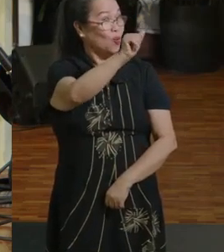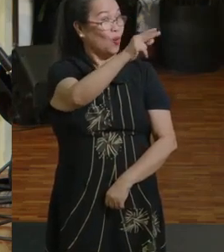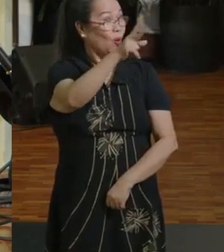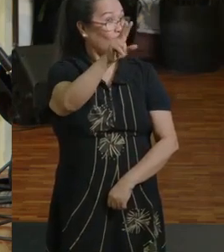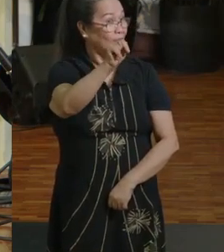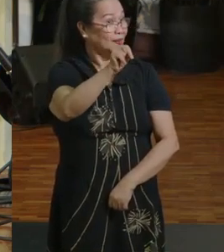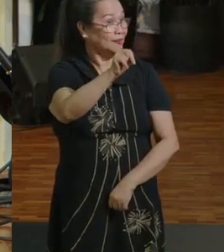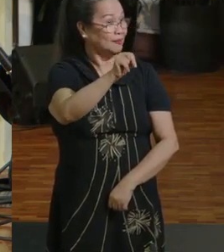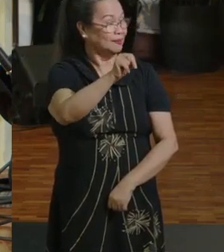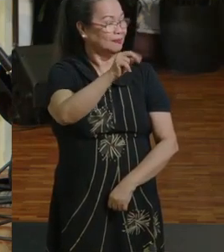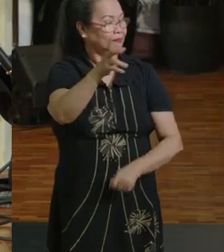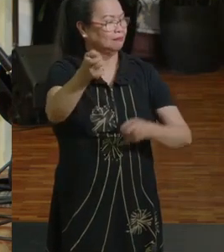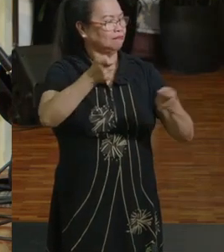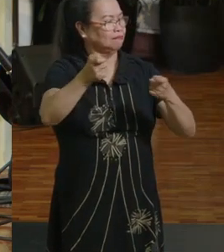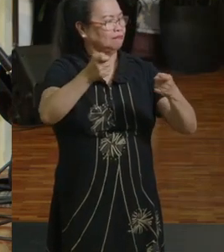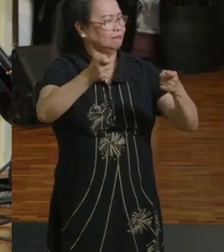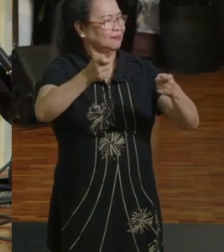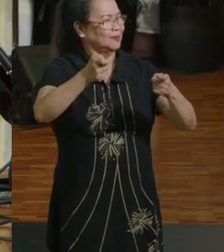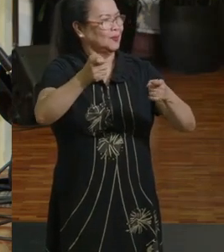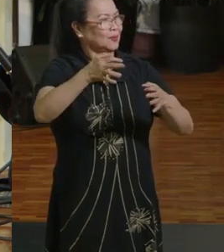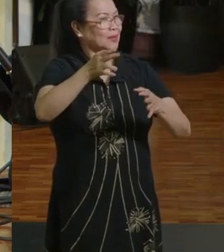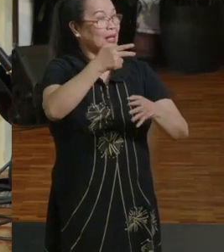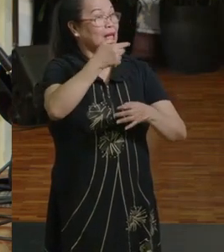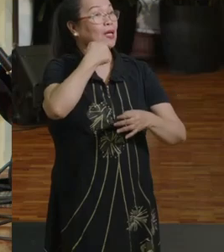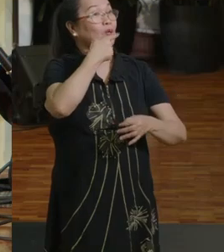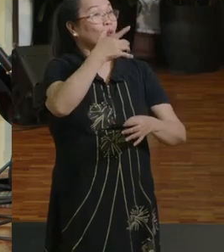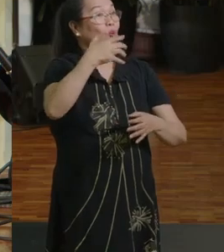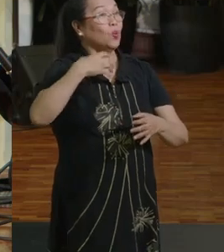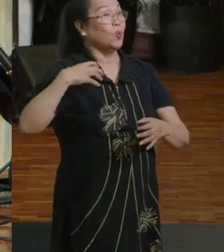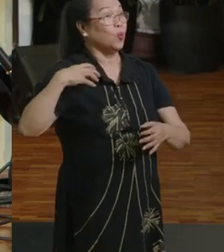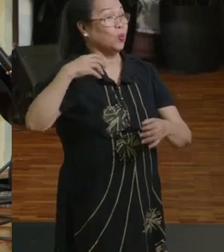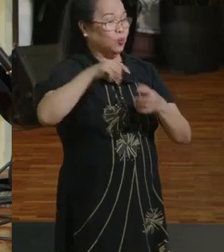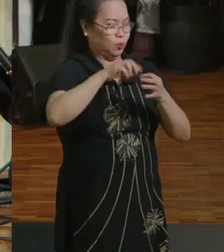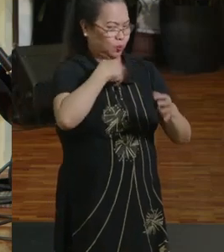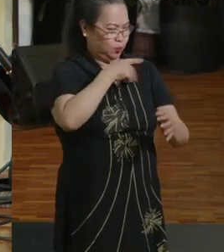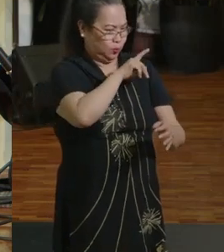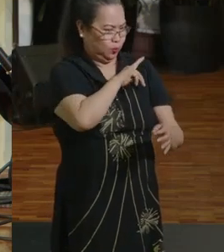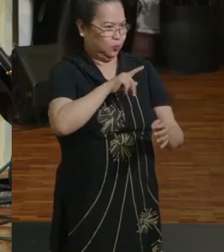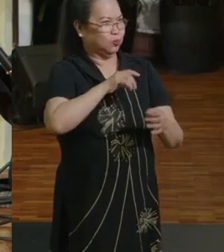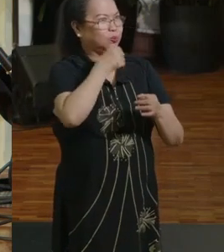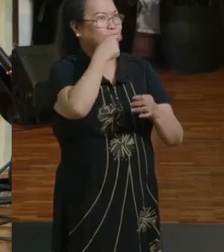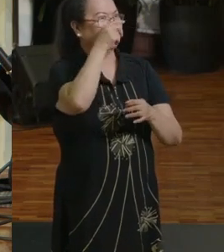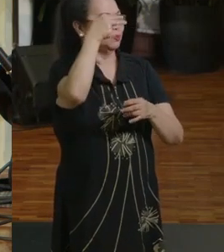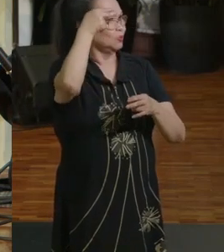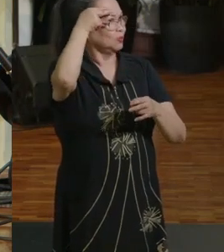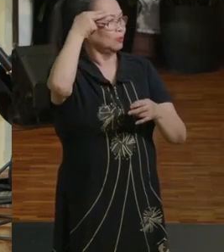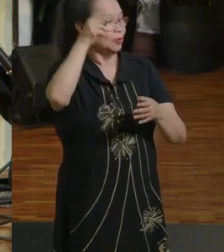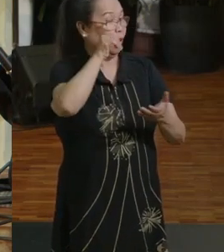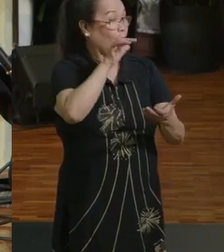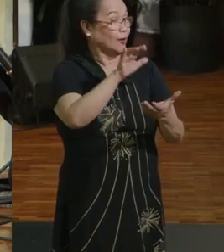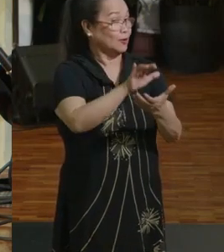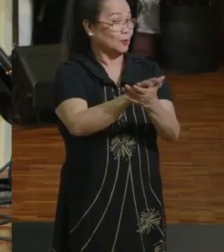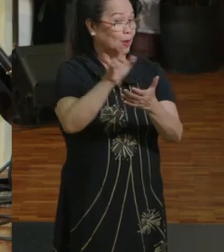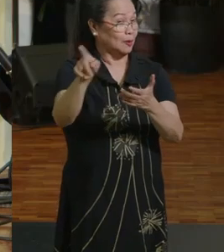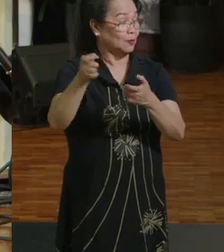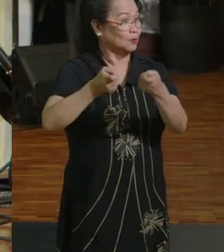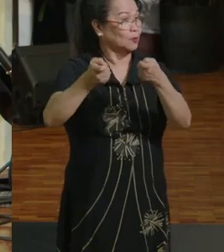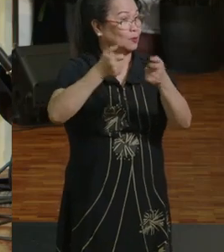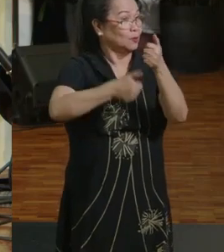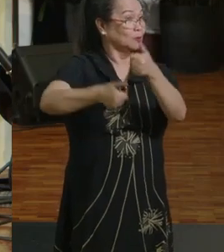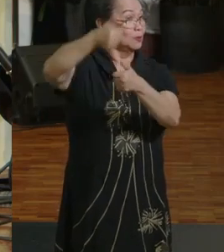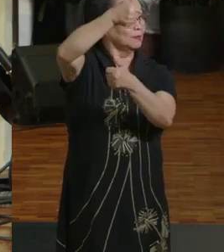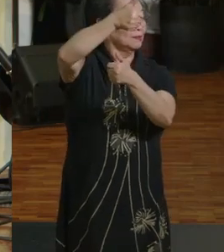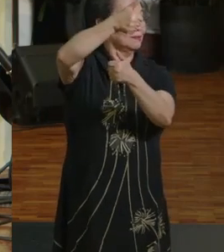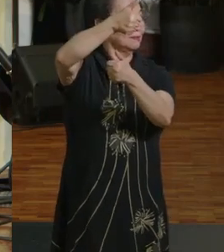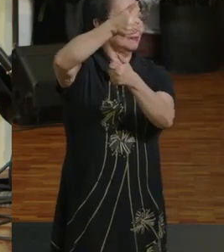executor ng estate ni Herod the Tetrarch ang asawa niya. So